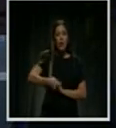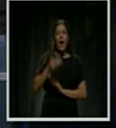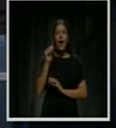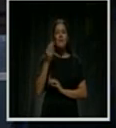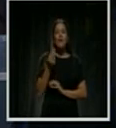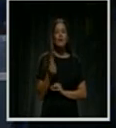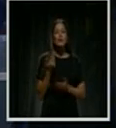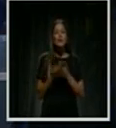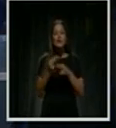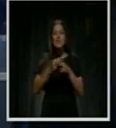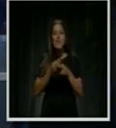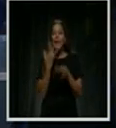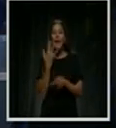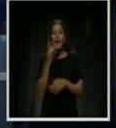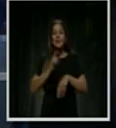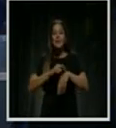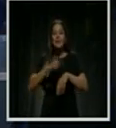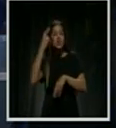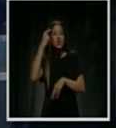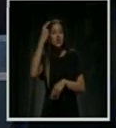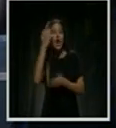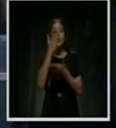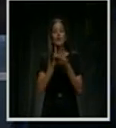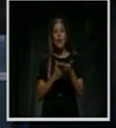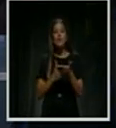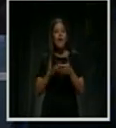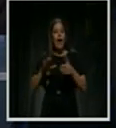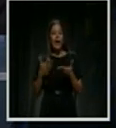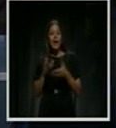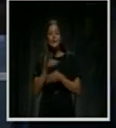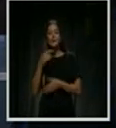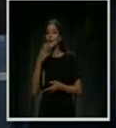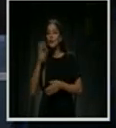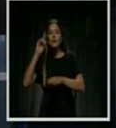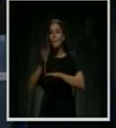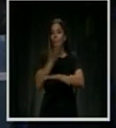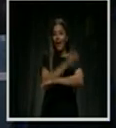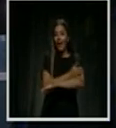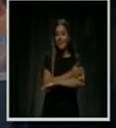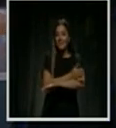għalfejn? Għaliex bla viżjoni u bla pjan nispiċċaw is-sena oħra tleġġimat